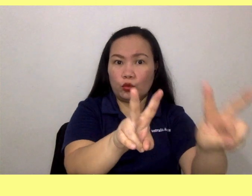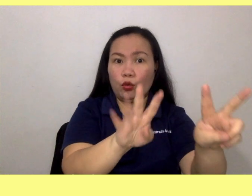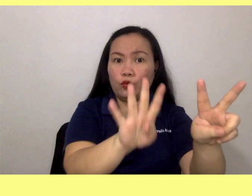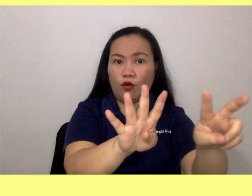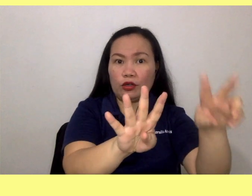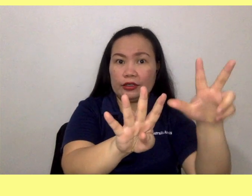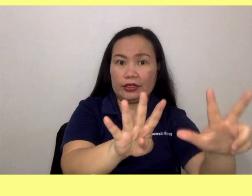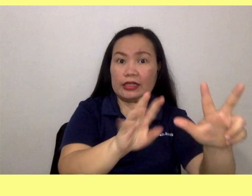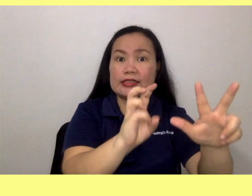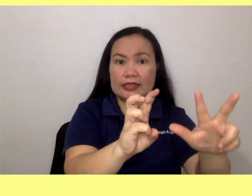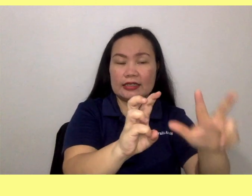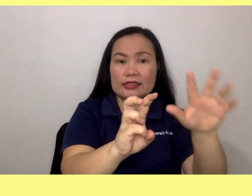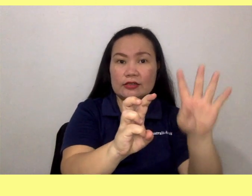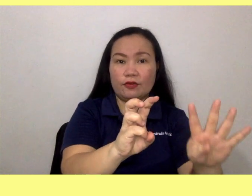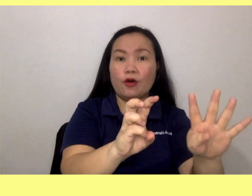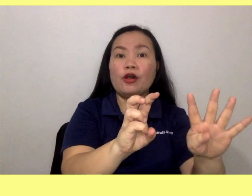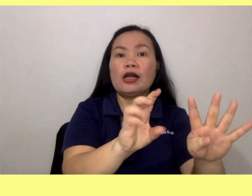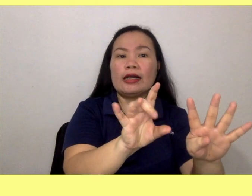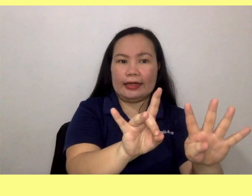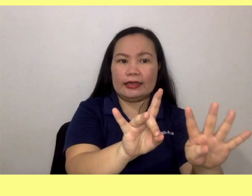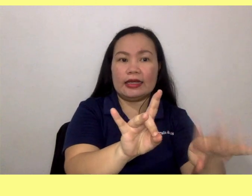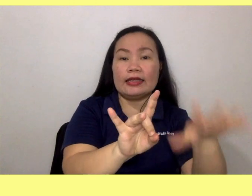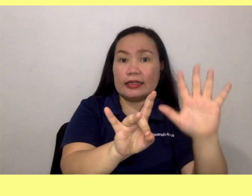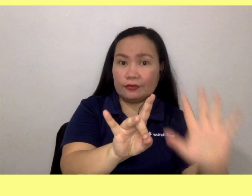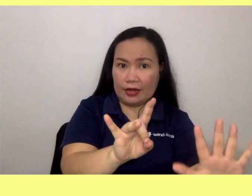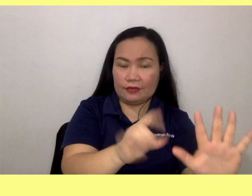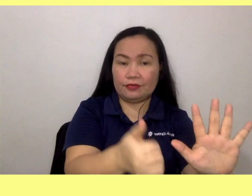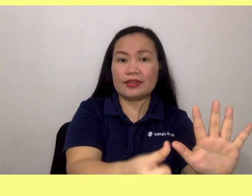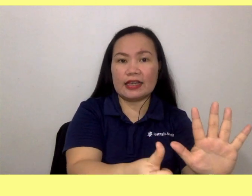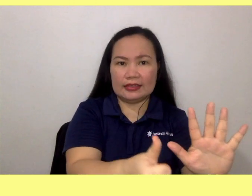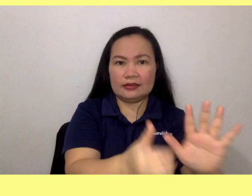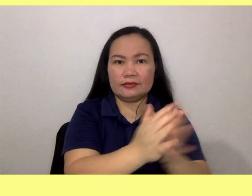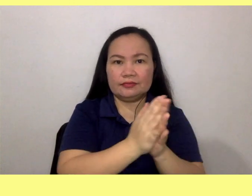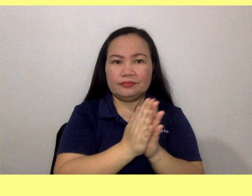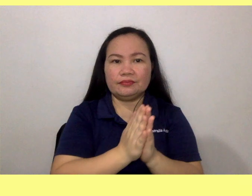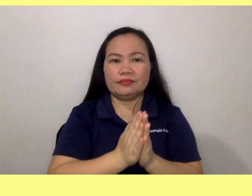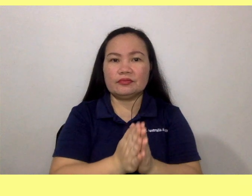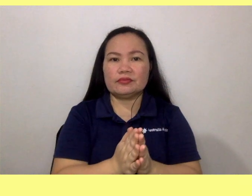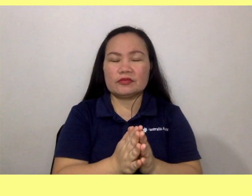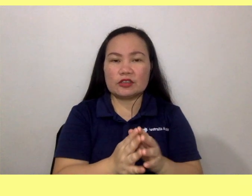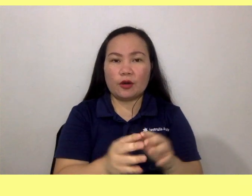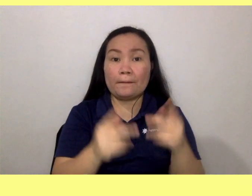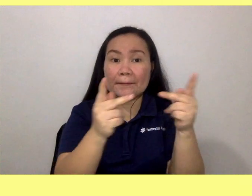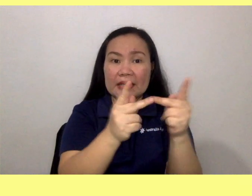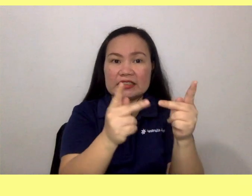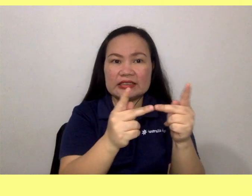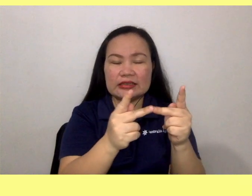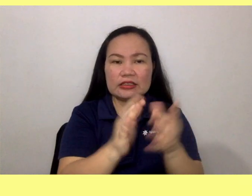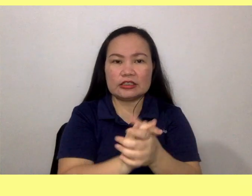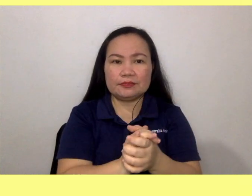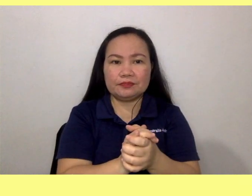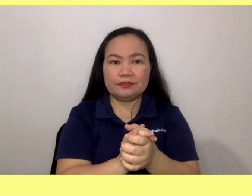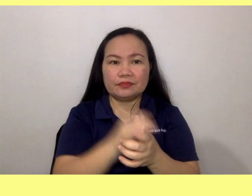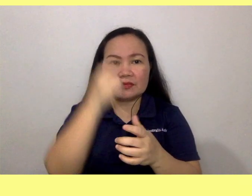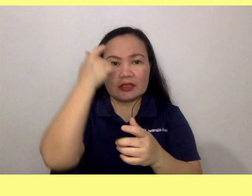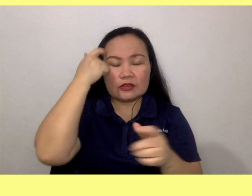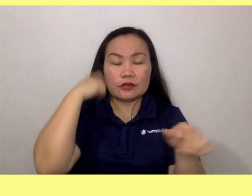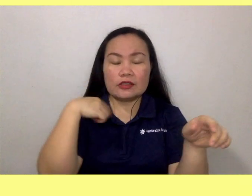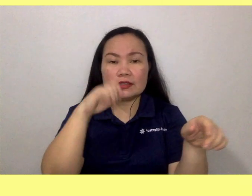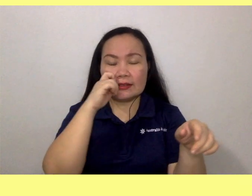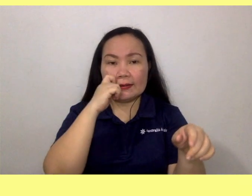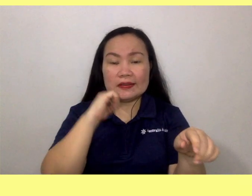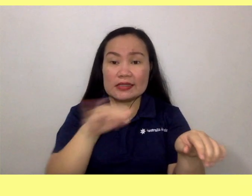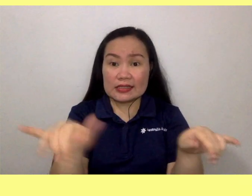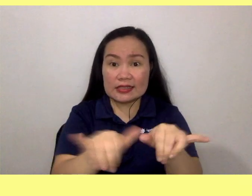ay 4, ang value ng ating y ay 8. 5, and that is 10. So, kung isusulat